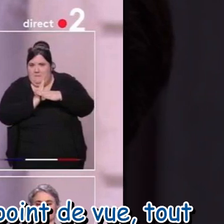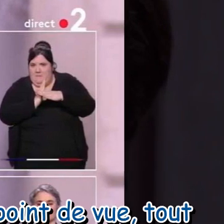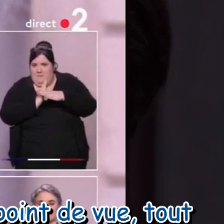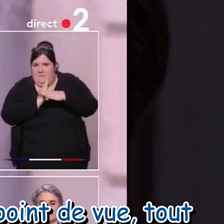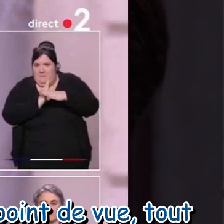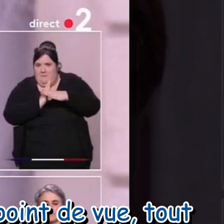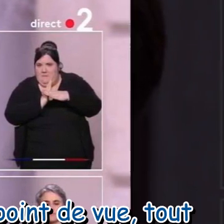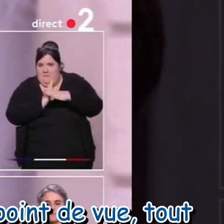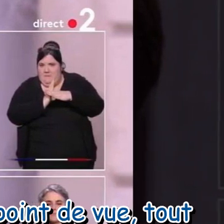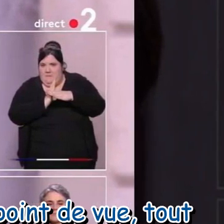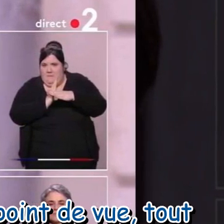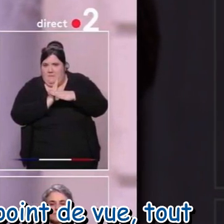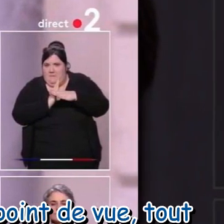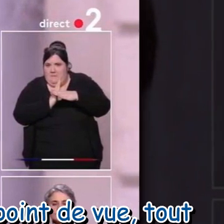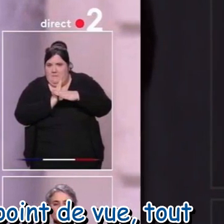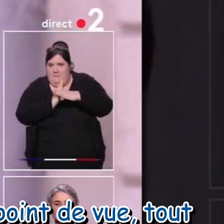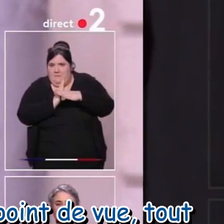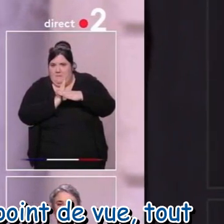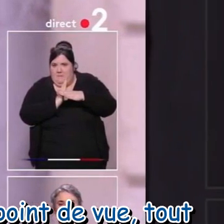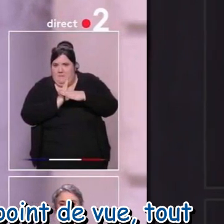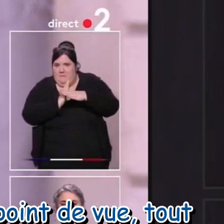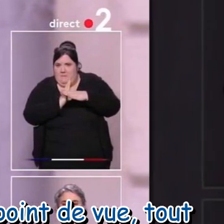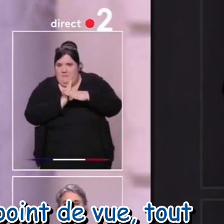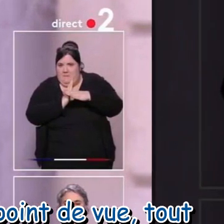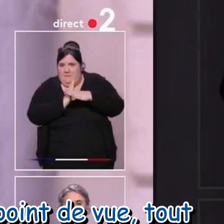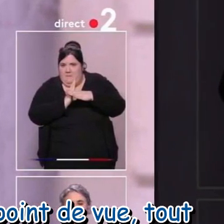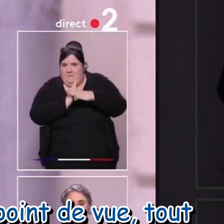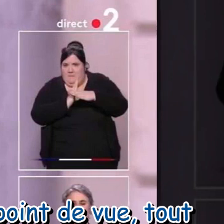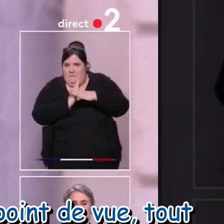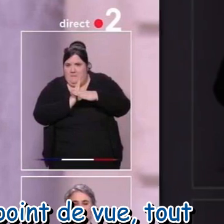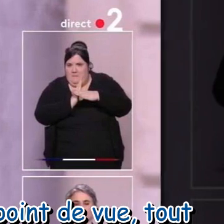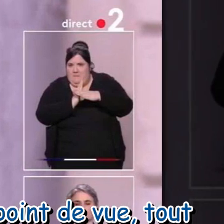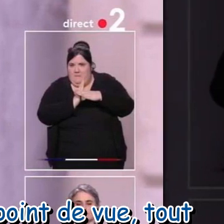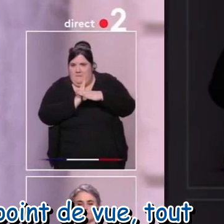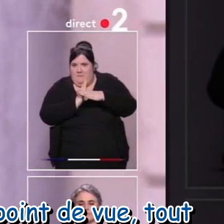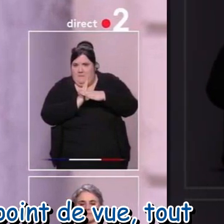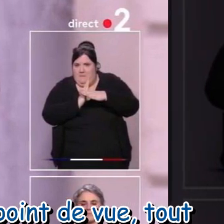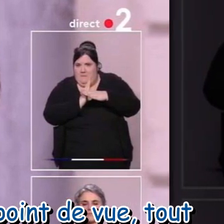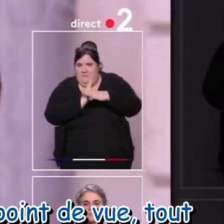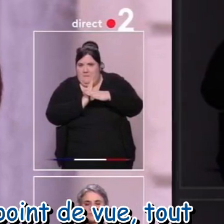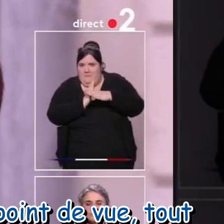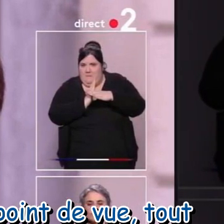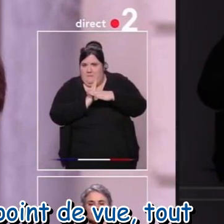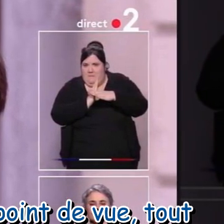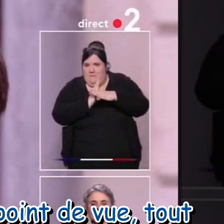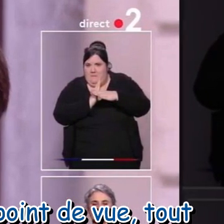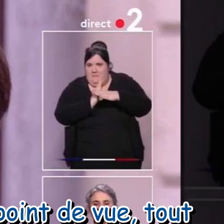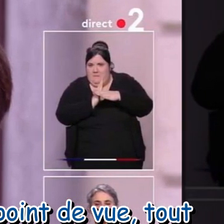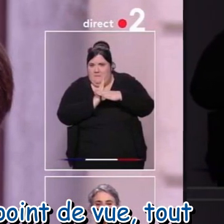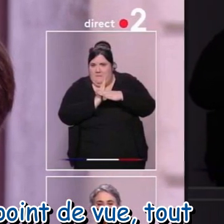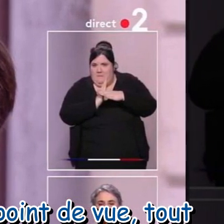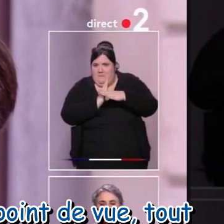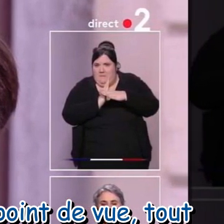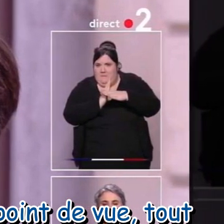Mais alors que le président exposait son point de vue, tout en dénonçant la violence de certains manifestants dans la rue et à l'égard des élus de la